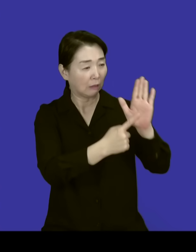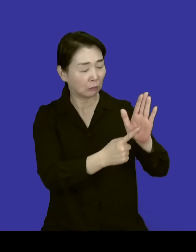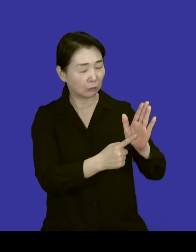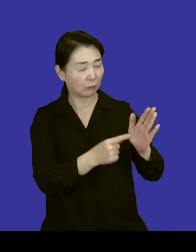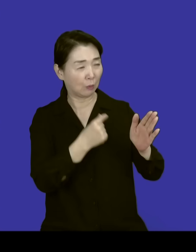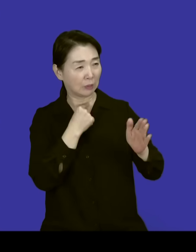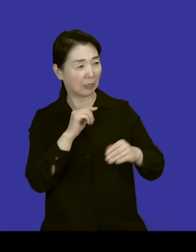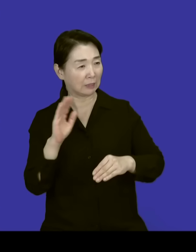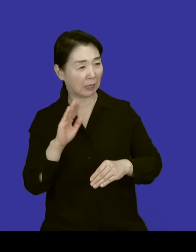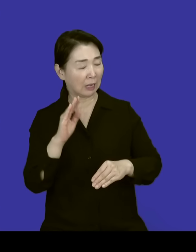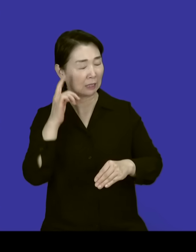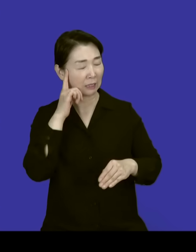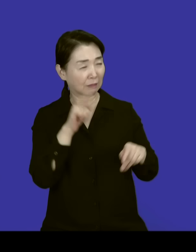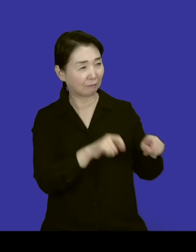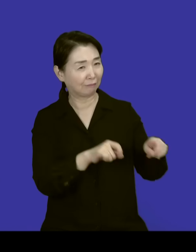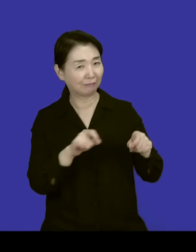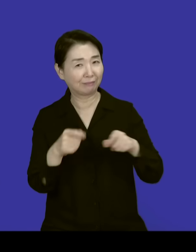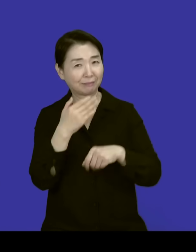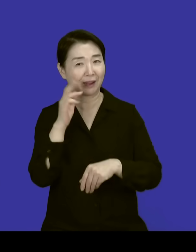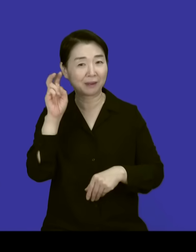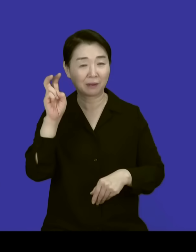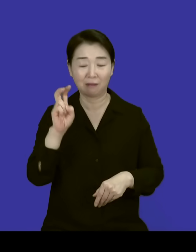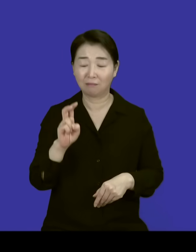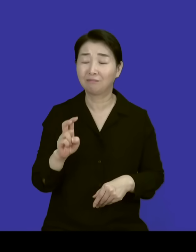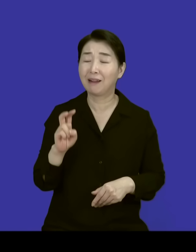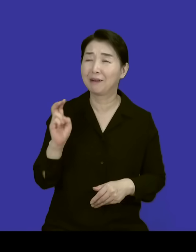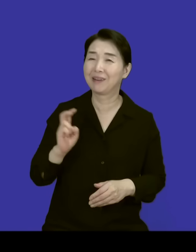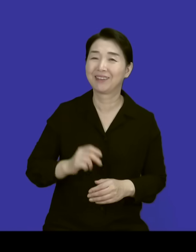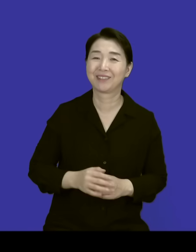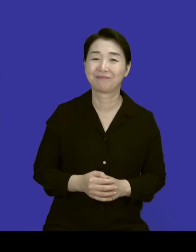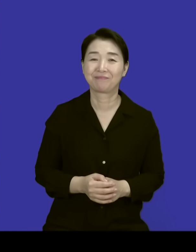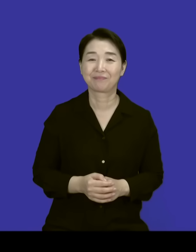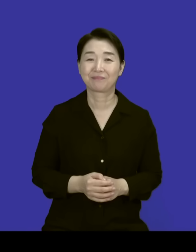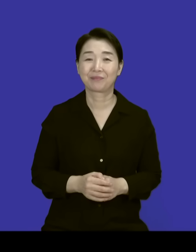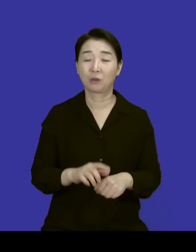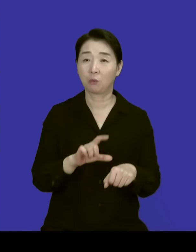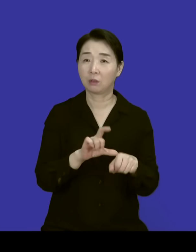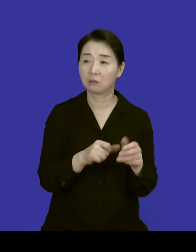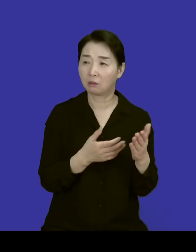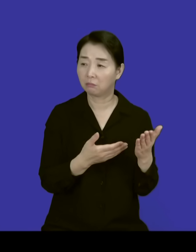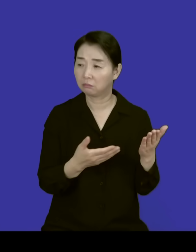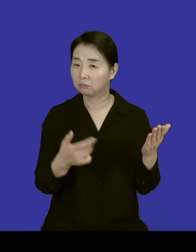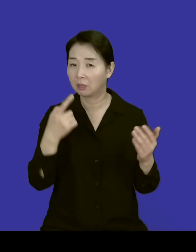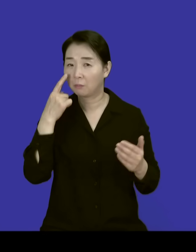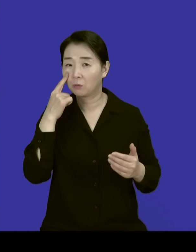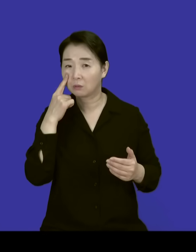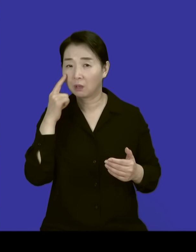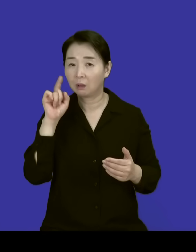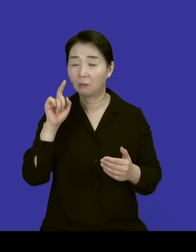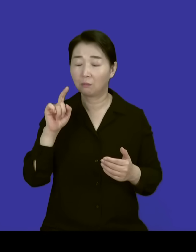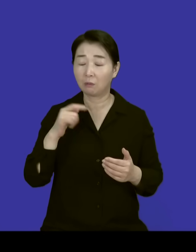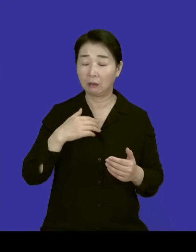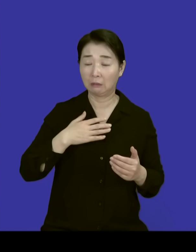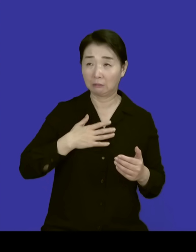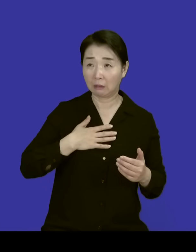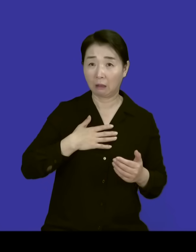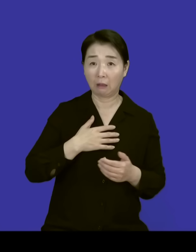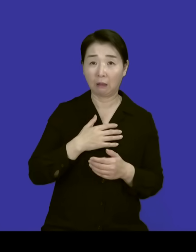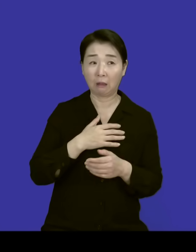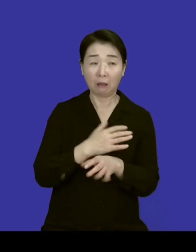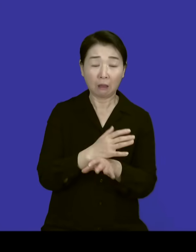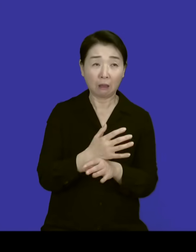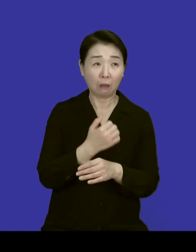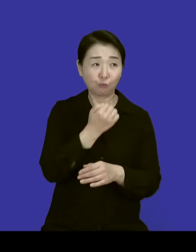싶지 않아서 계속 그 비볐던 게 아닐까. 그럴 수도 있죠. 그죠? 그러니까 시간이 지나니까 마음이 뭔가 재밌는 캐릭터는 맞는데